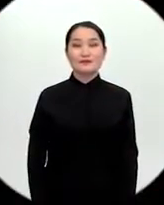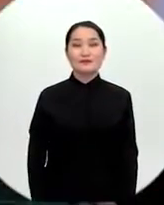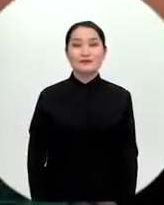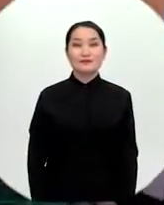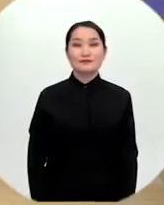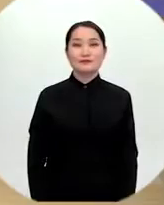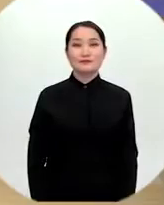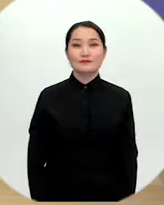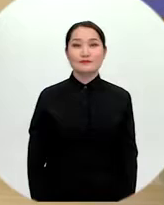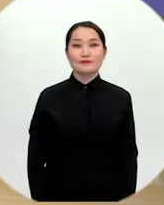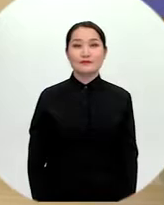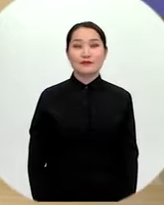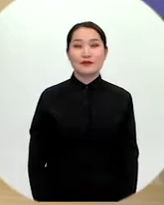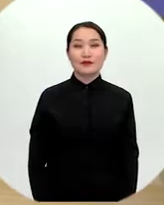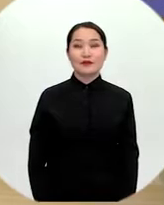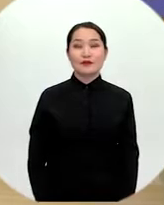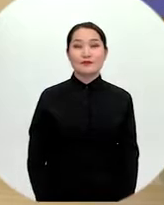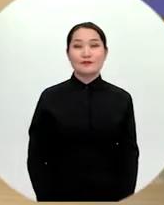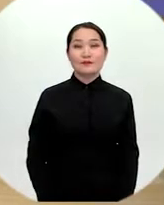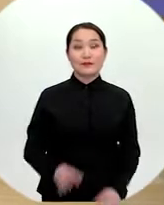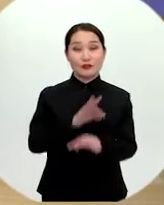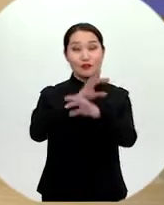자 한게 낫지 자 누구 자슨 데래